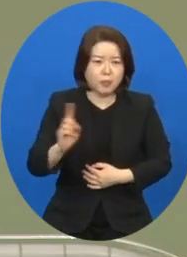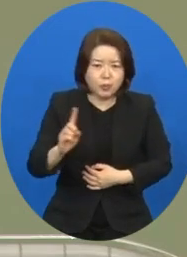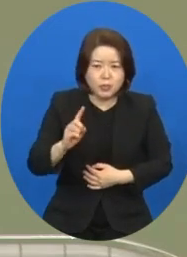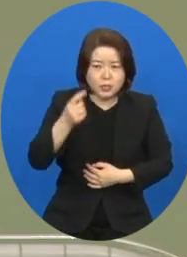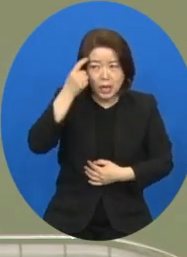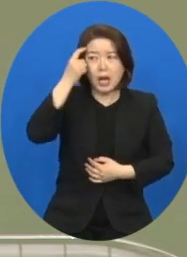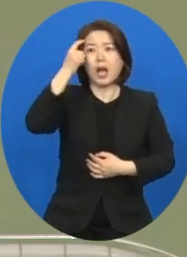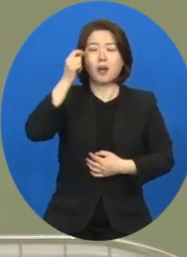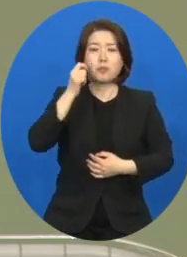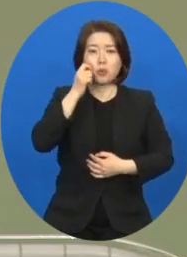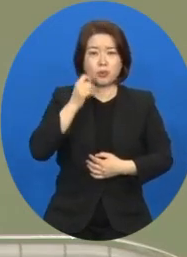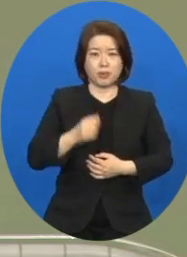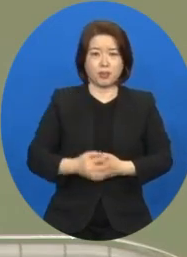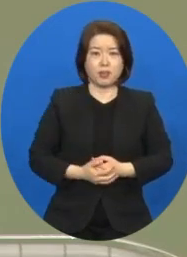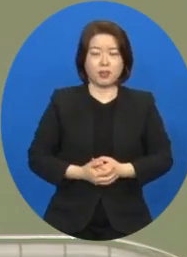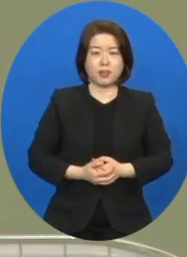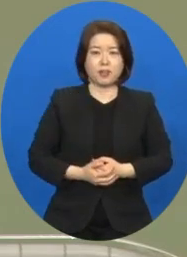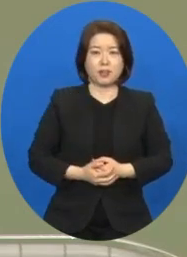거예요.